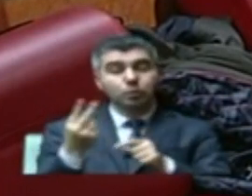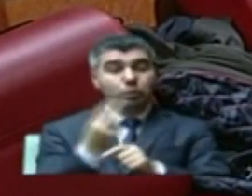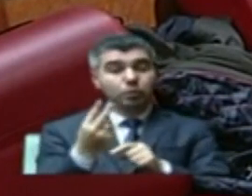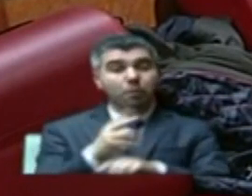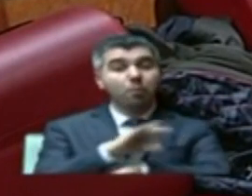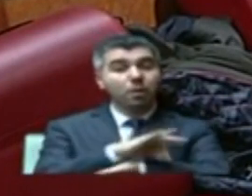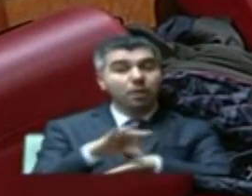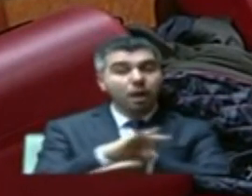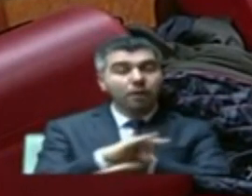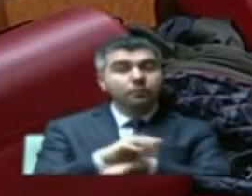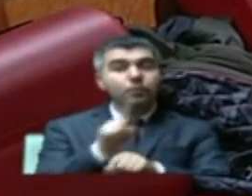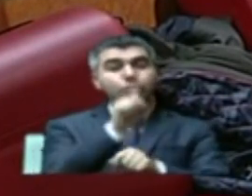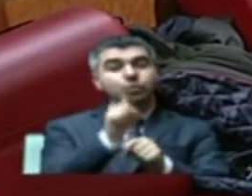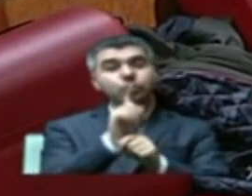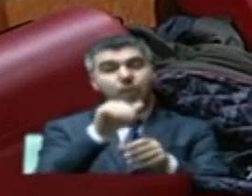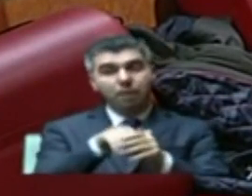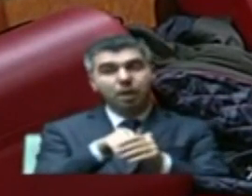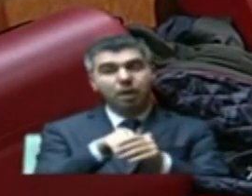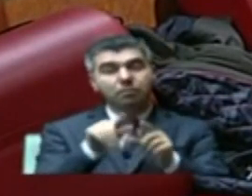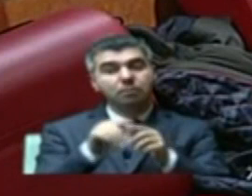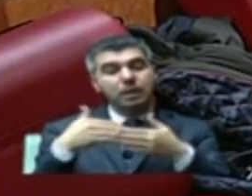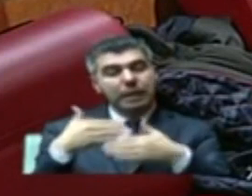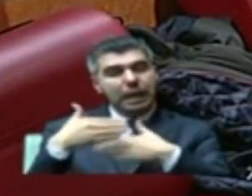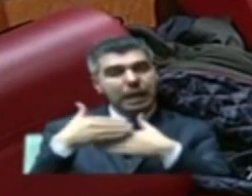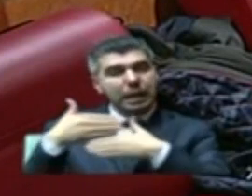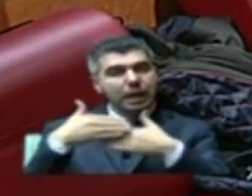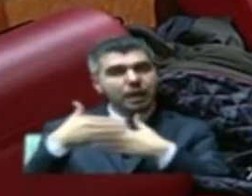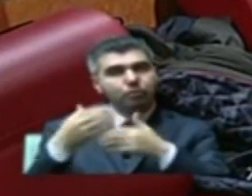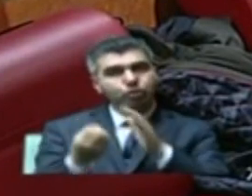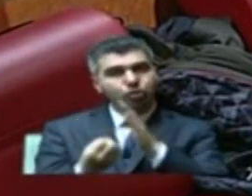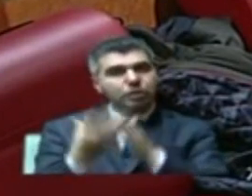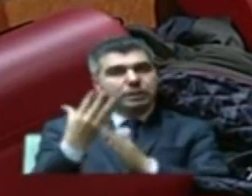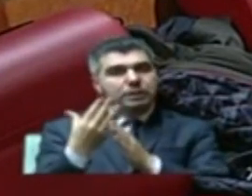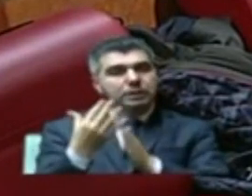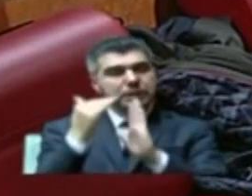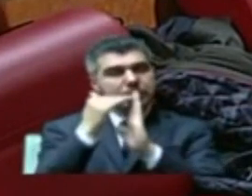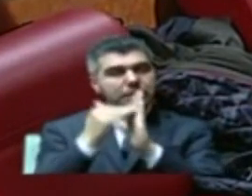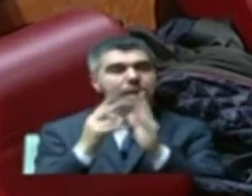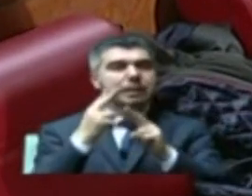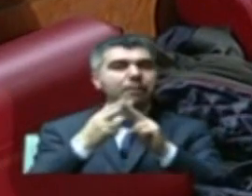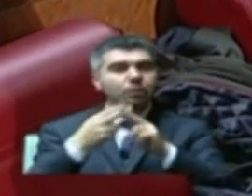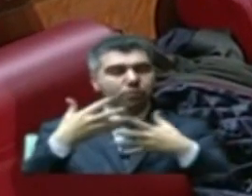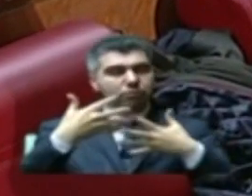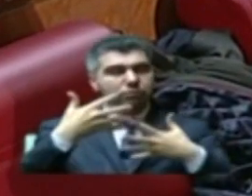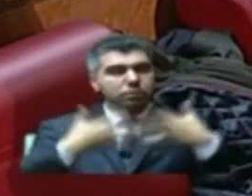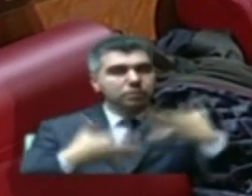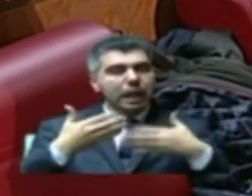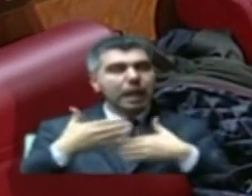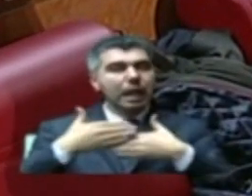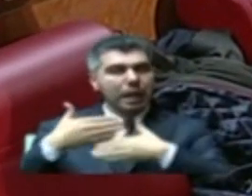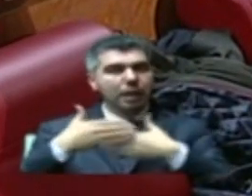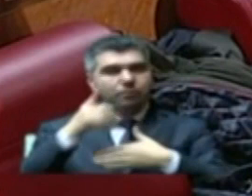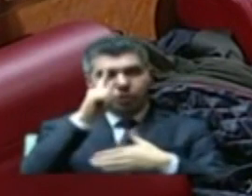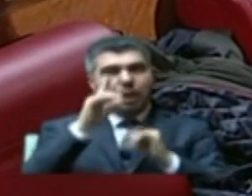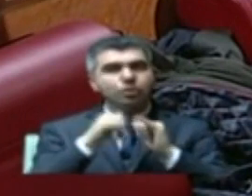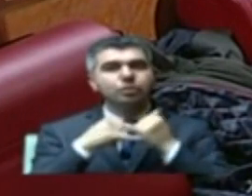وديال الإدارة الترابية سنتوصل قريبا للتعيينات ديالهم، وغادي نمشيو مباشرة قريبا لعقد